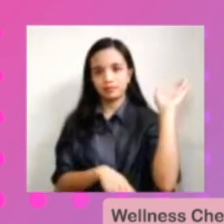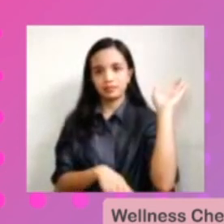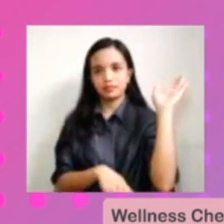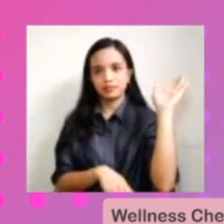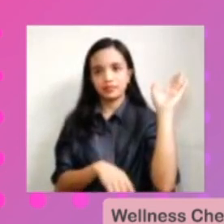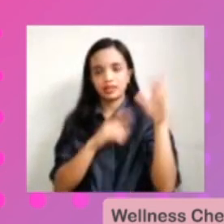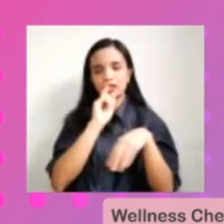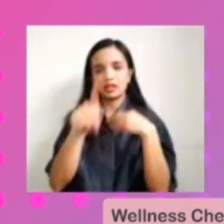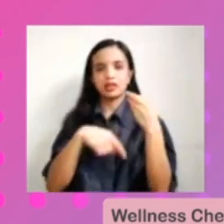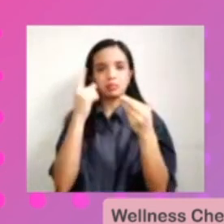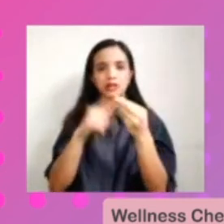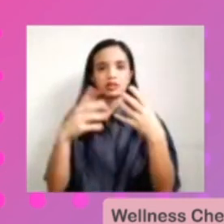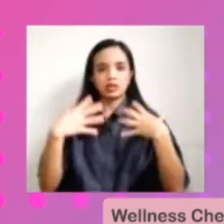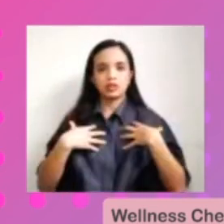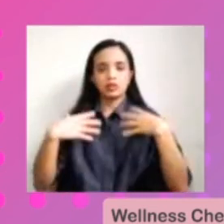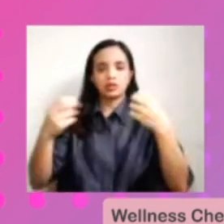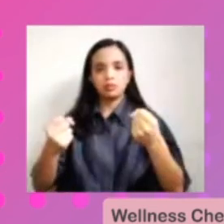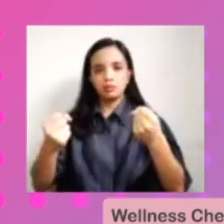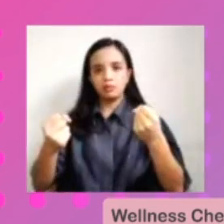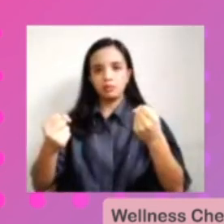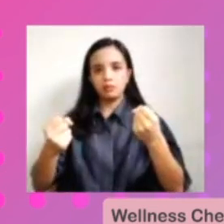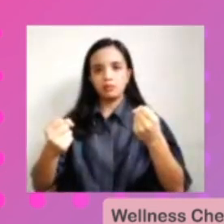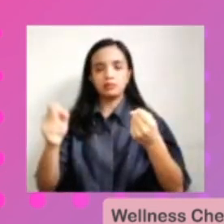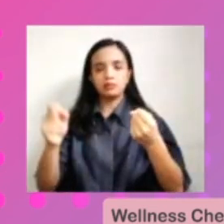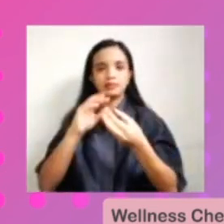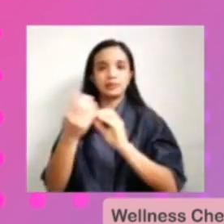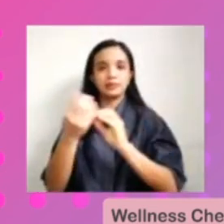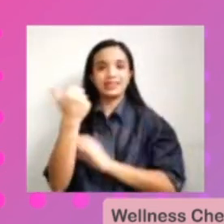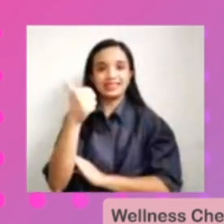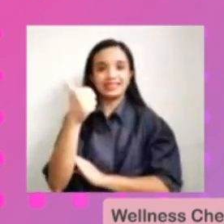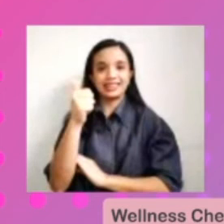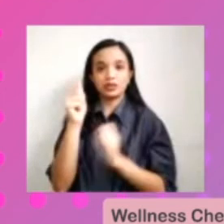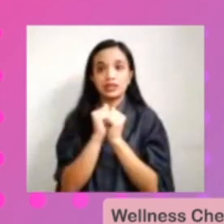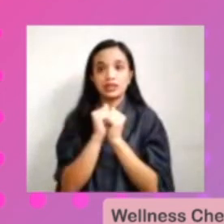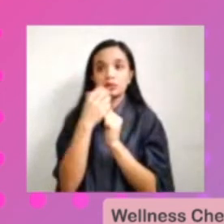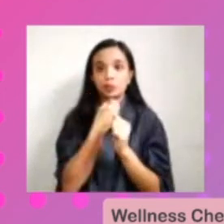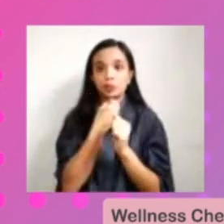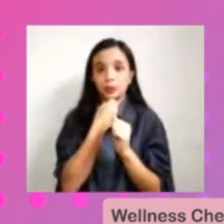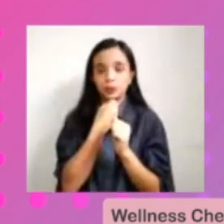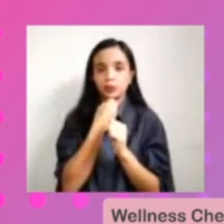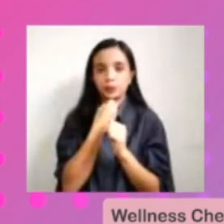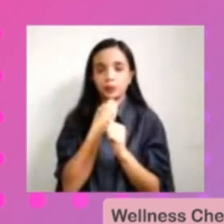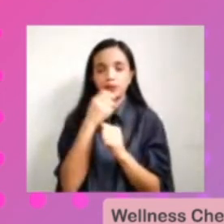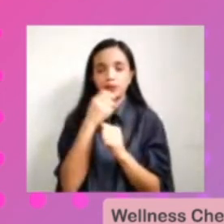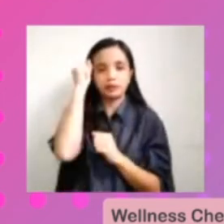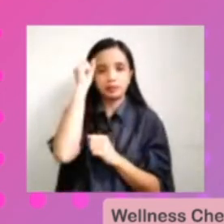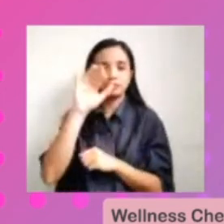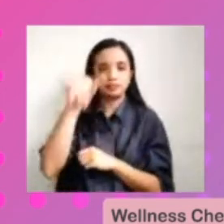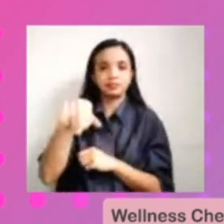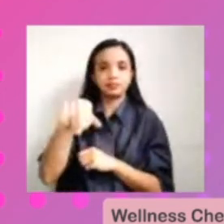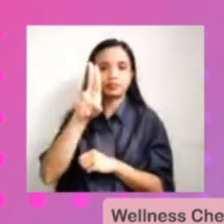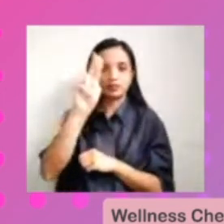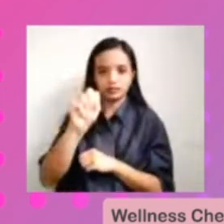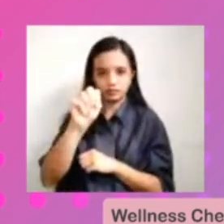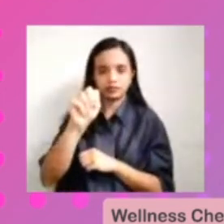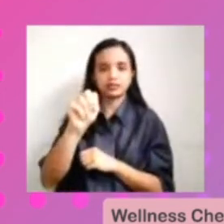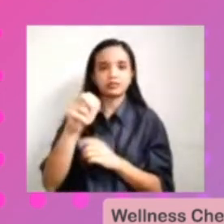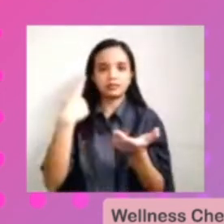this webinar. Okay? So ayan, samahan niyo po kami sa iba't iba pang programa ng DepEd para matulungan